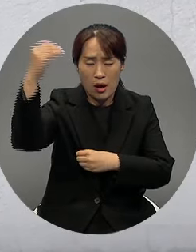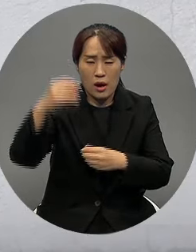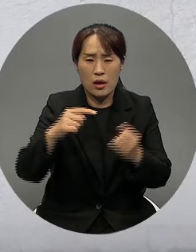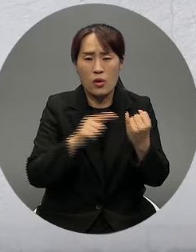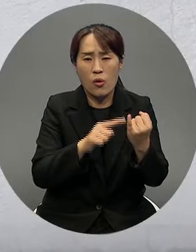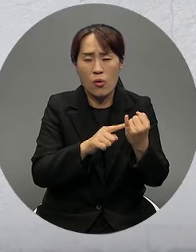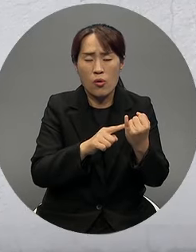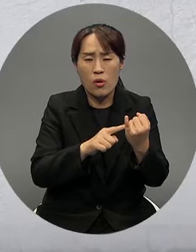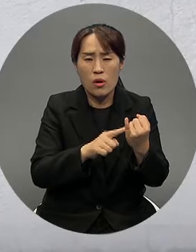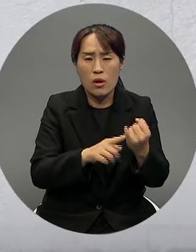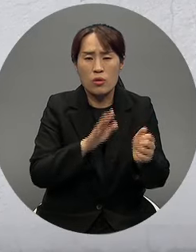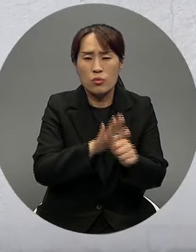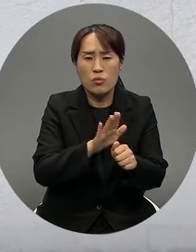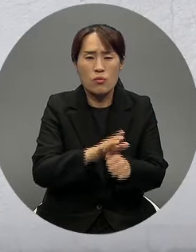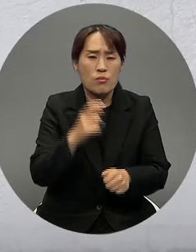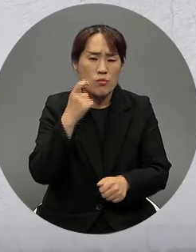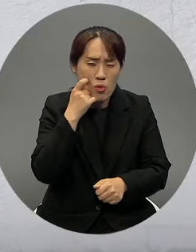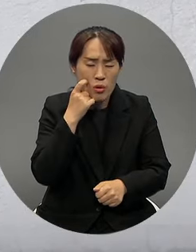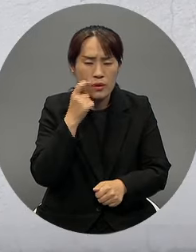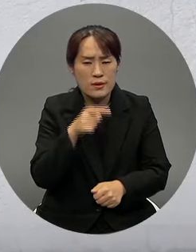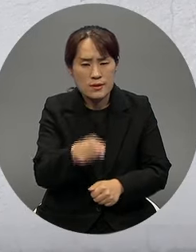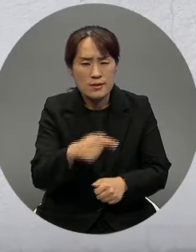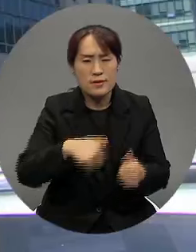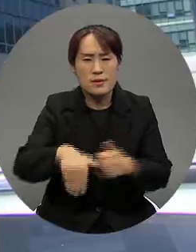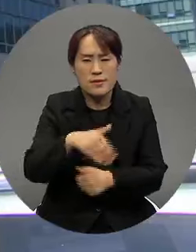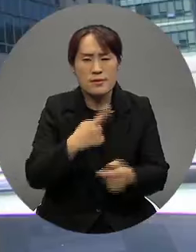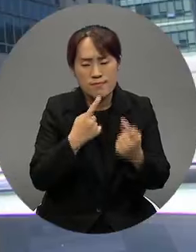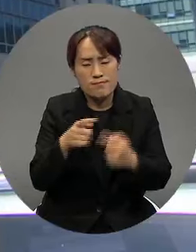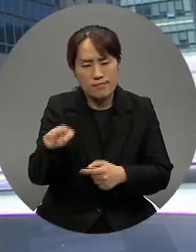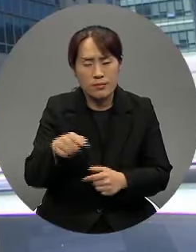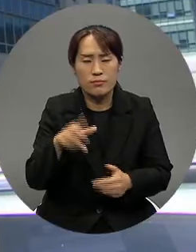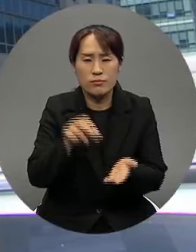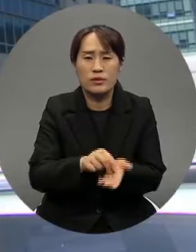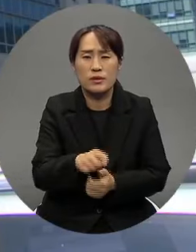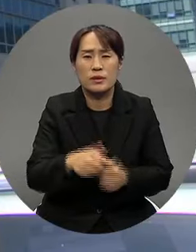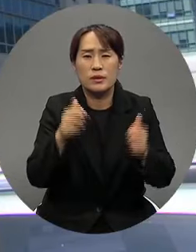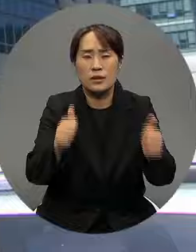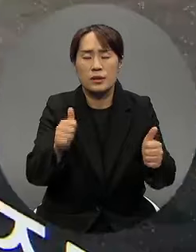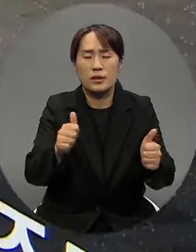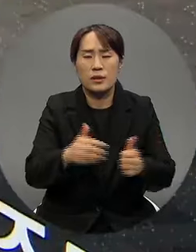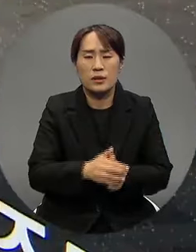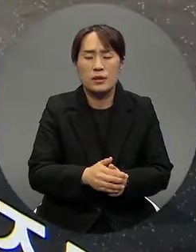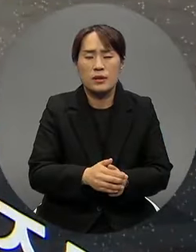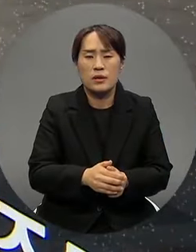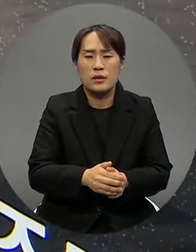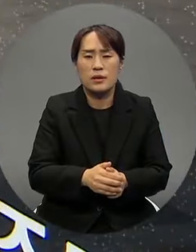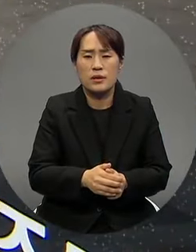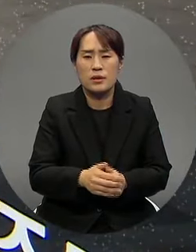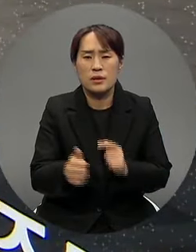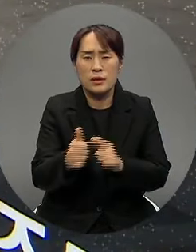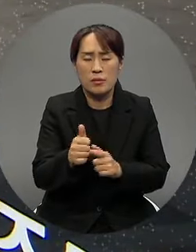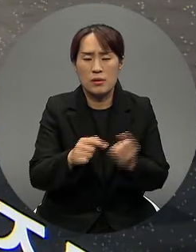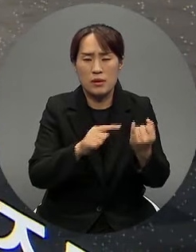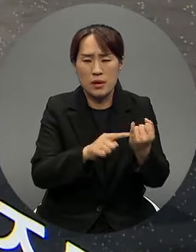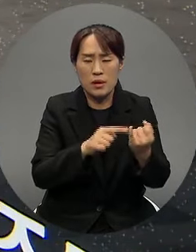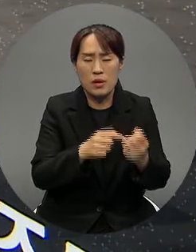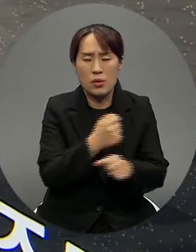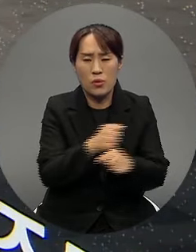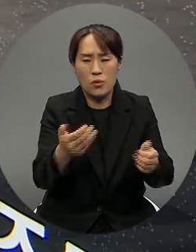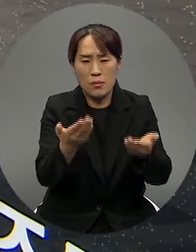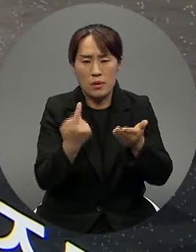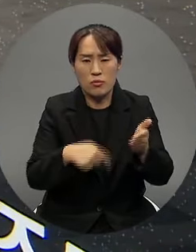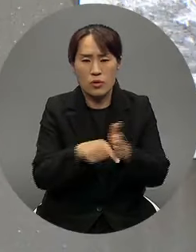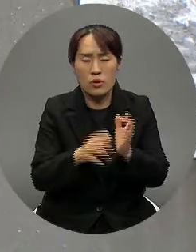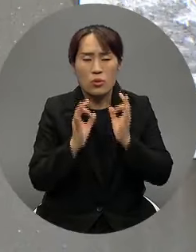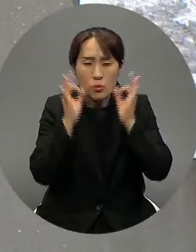있었던 일말의 가능성도 배제했다고 밝혔습니다 특히 재판부는 피고인이 유족에게 용서를 받기 위한 어떠한